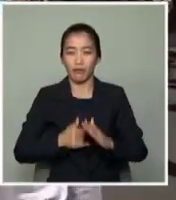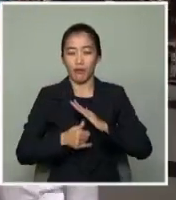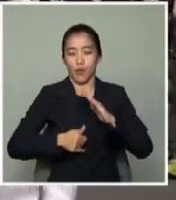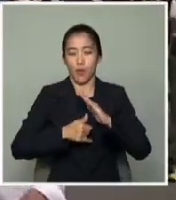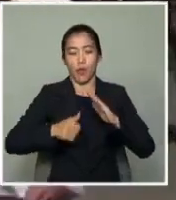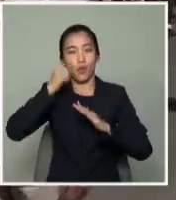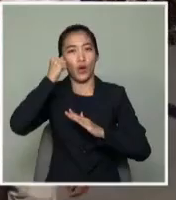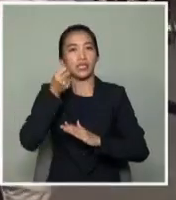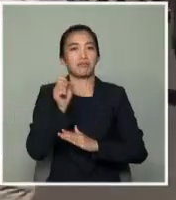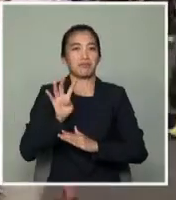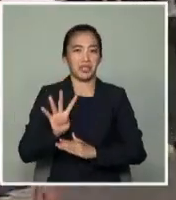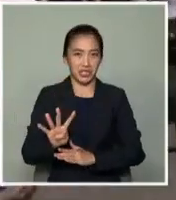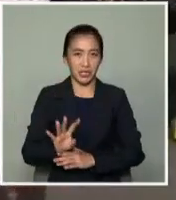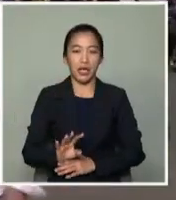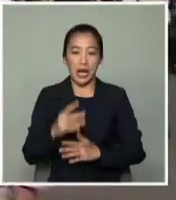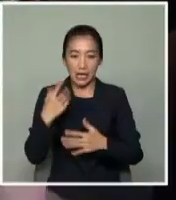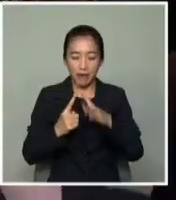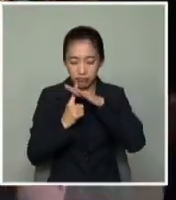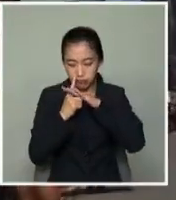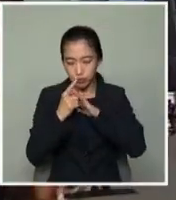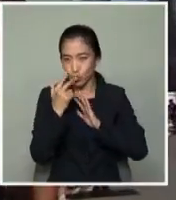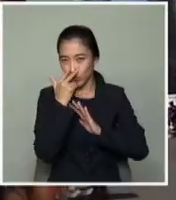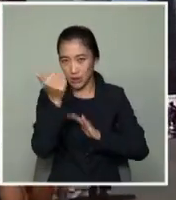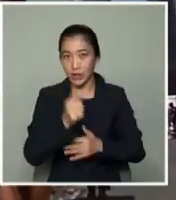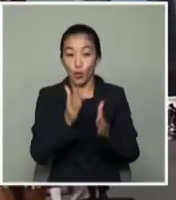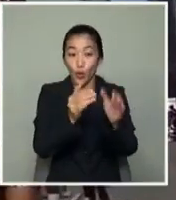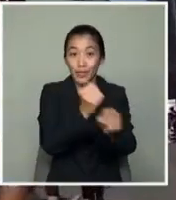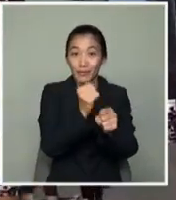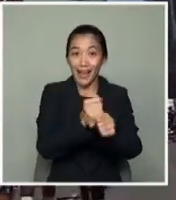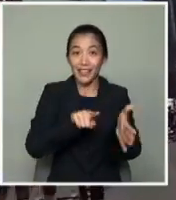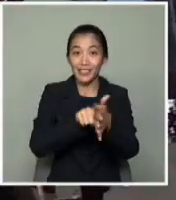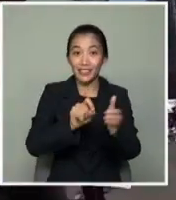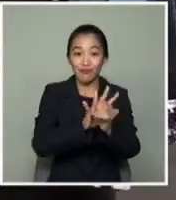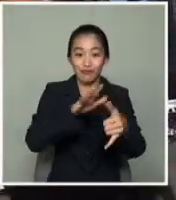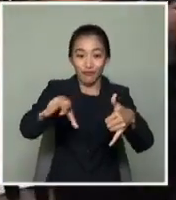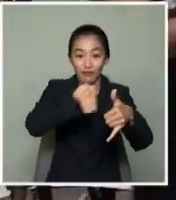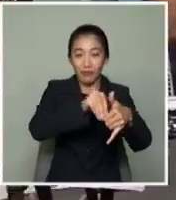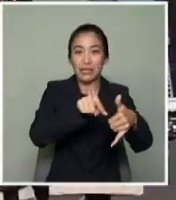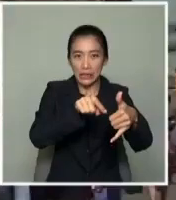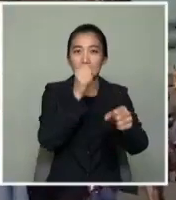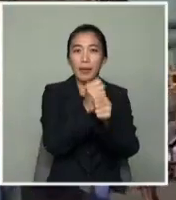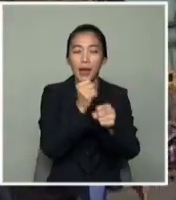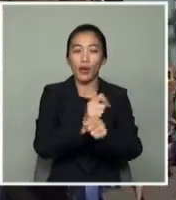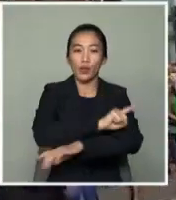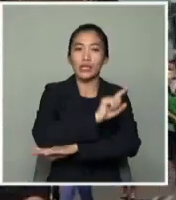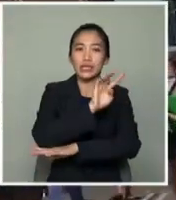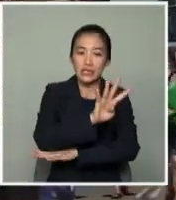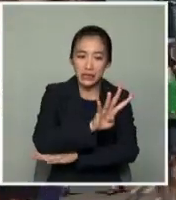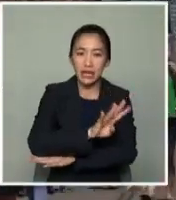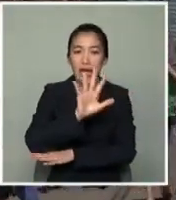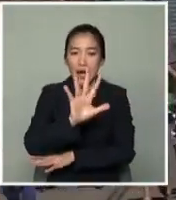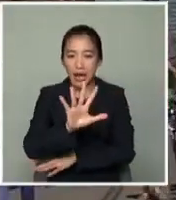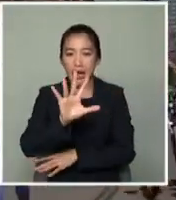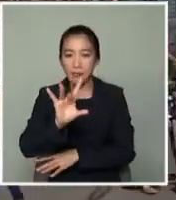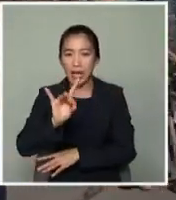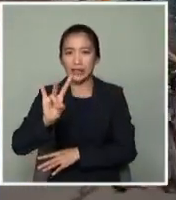ควิดทำงานที่ไนท์คลับในวันที่4 5 7และ8สิงหาคมที่ผ่านมาค่ะแต่ว่าทางเจ้าหน้าที่ไม่เปิดเผยราย